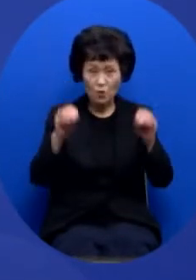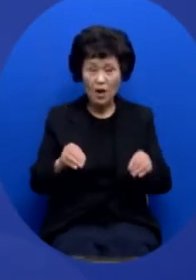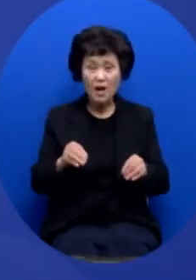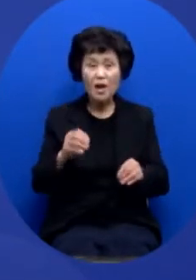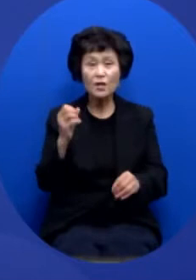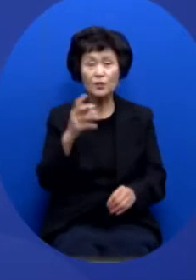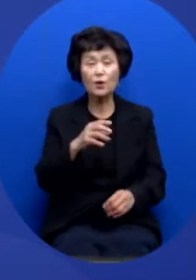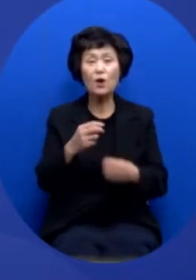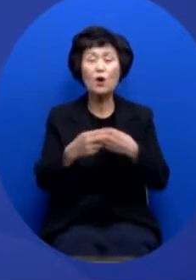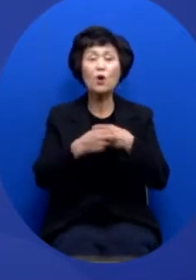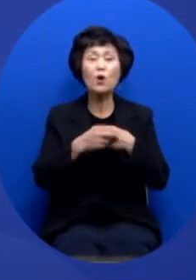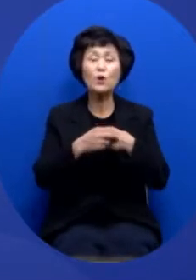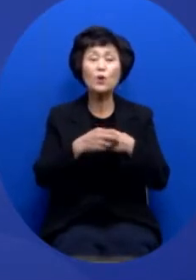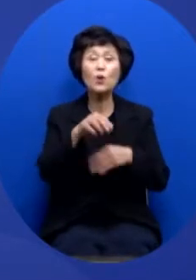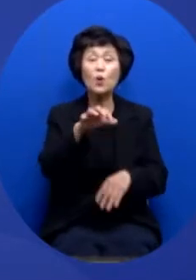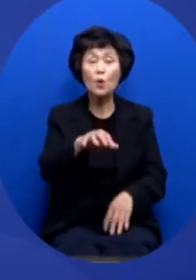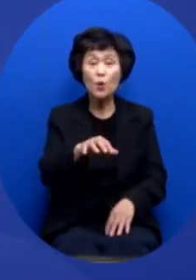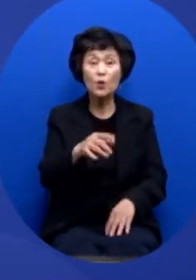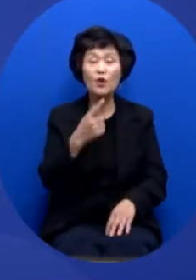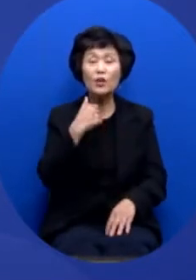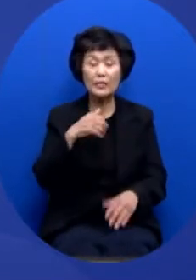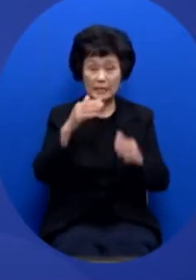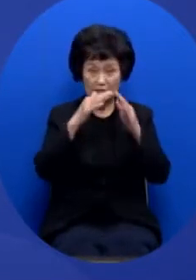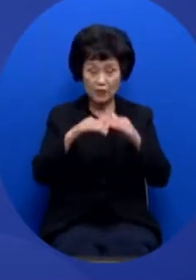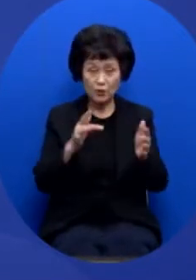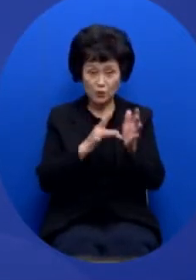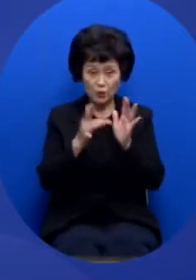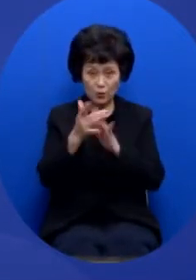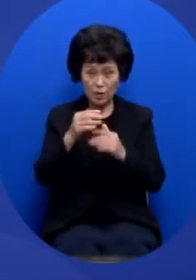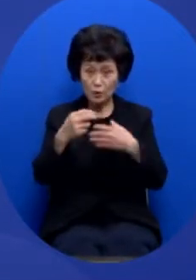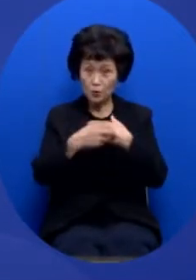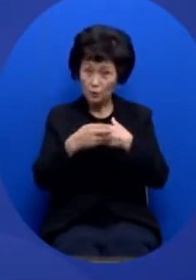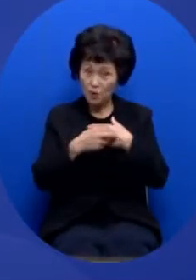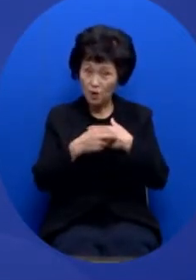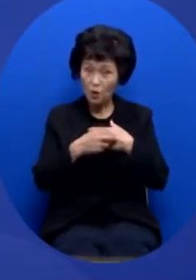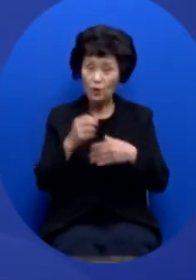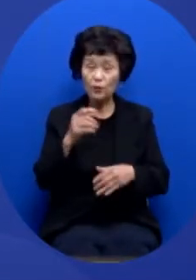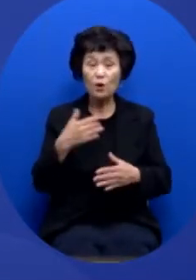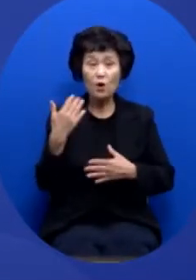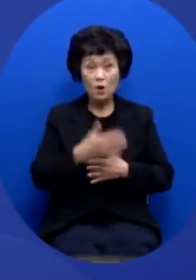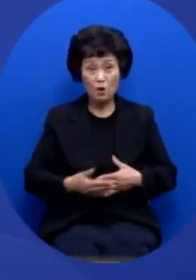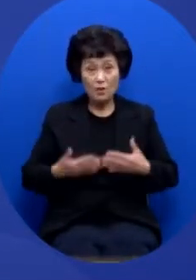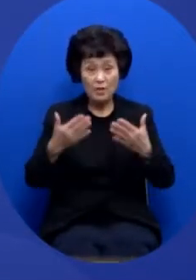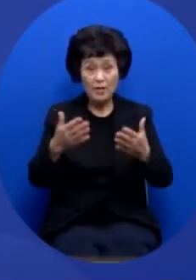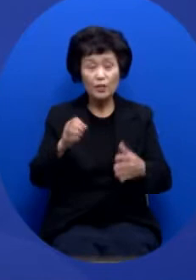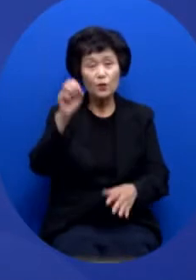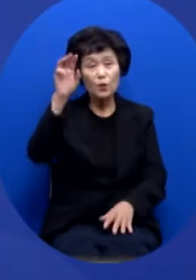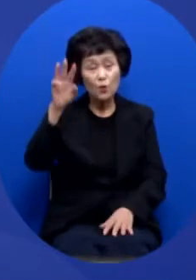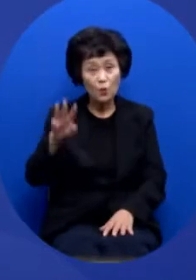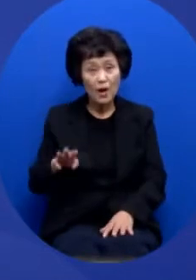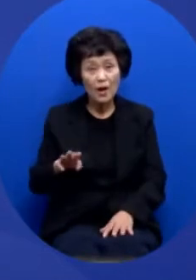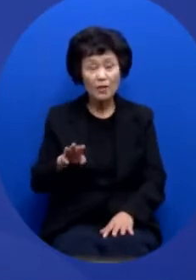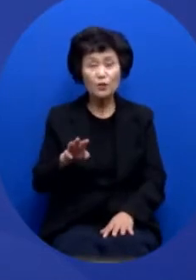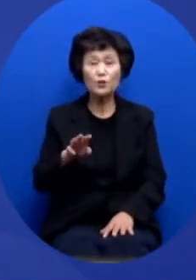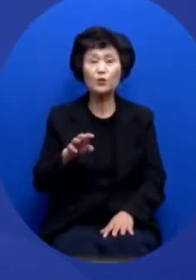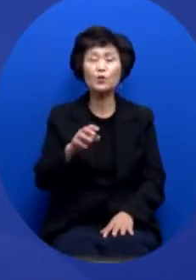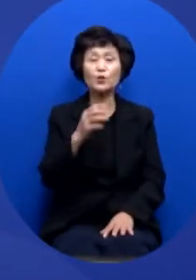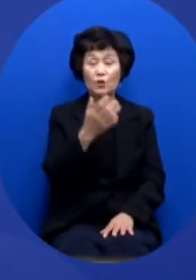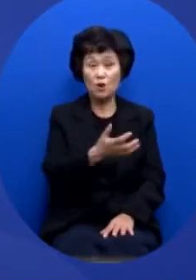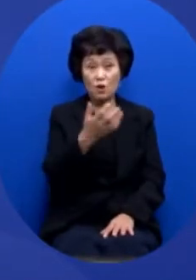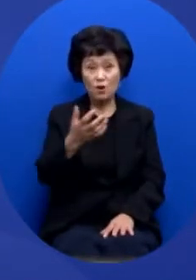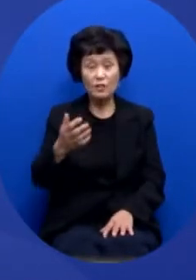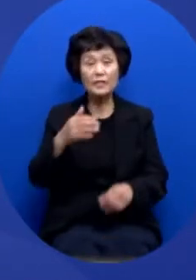눈물겨운 의료 선교 현장이었던 전주예수병원, 역시 선교사들이 헌신한 광주 광역시 양림동을 거쳐서